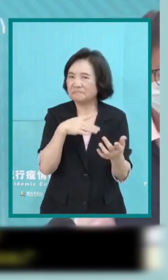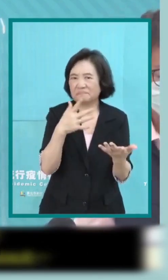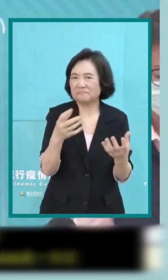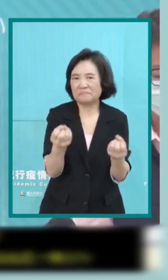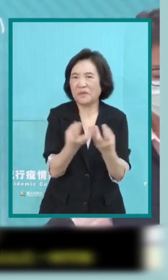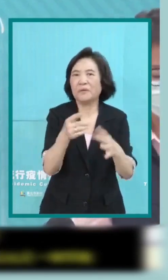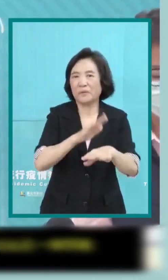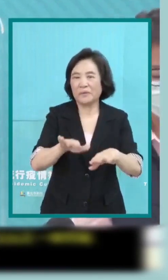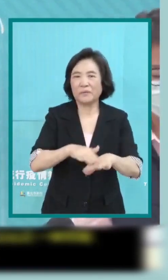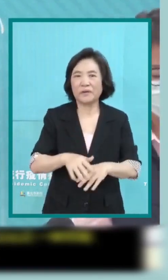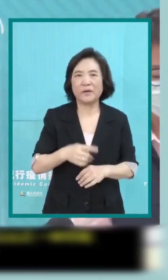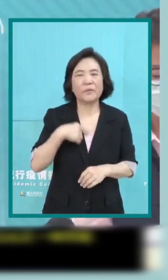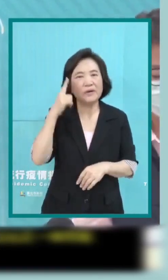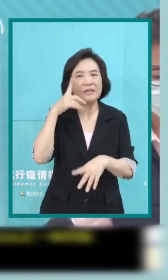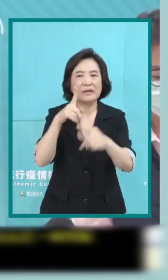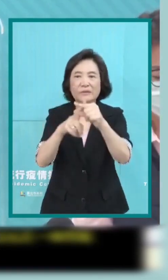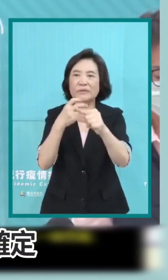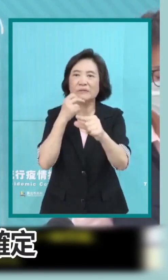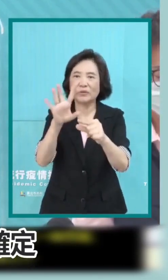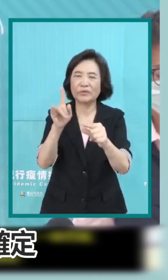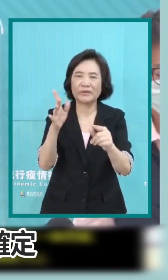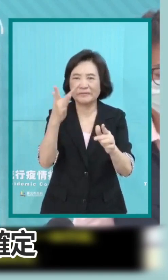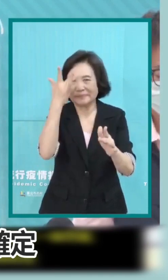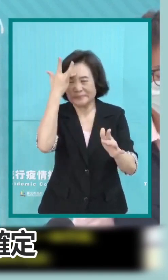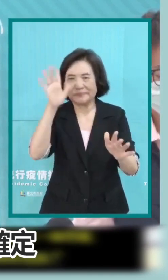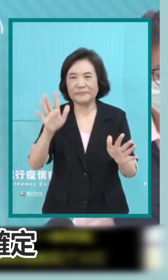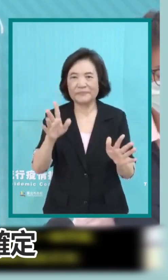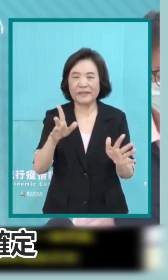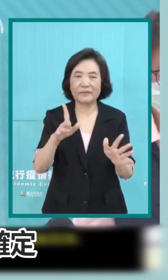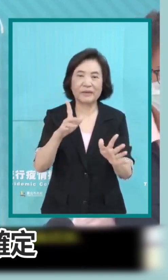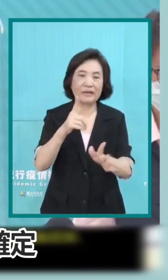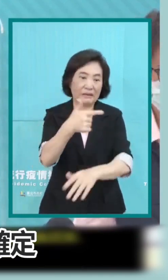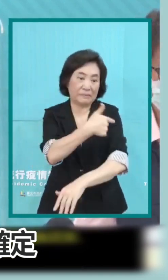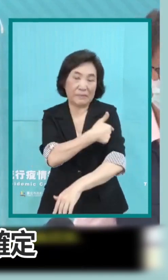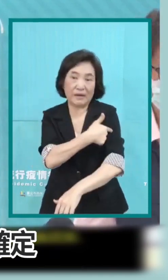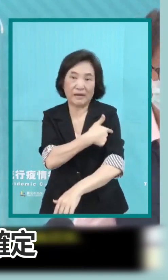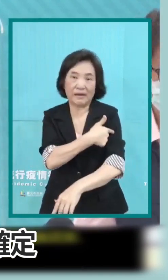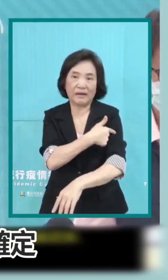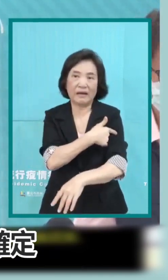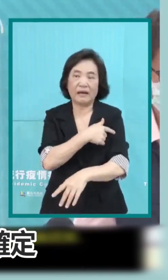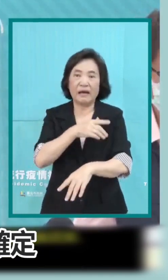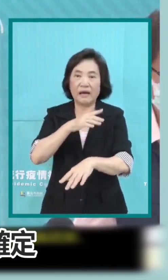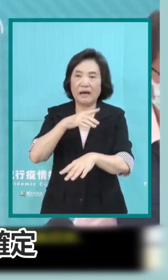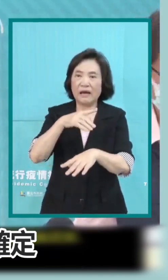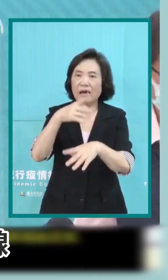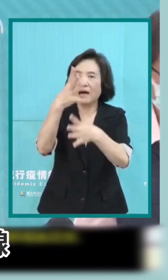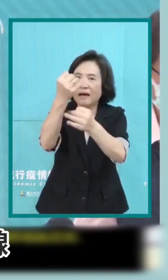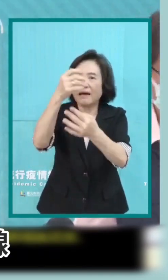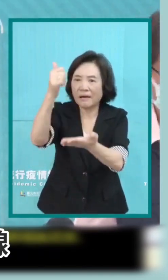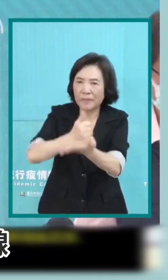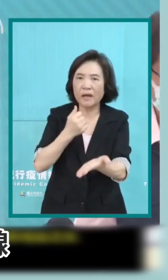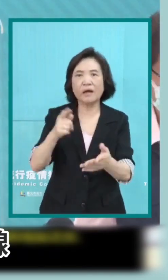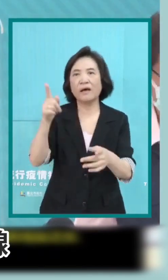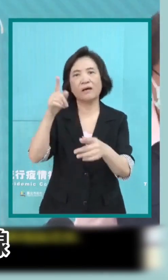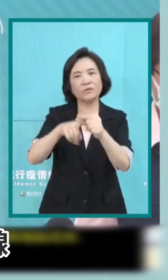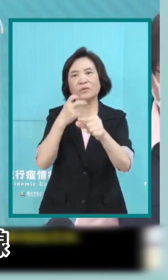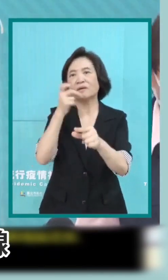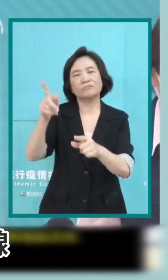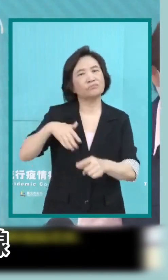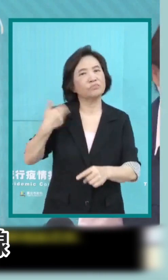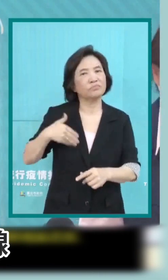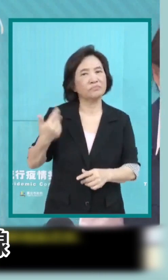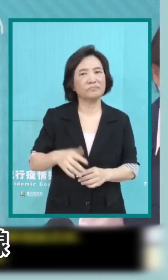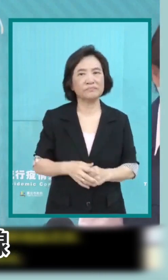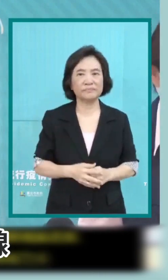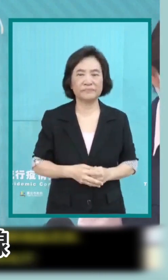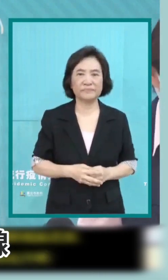知道？我也知道，他中央有一个困境，就是说他疫苗什么时候进来，他也不确定了。那所以